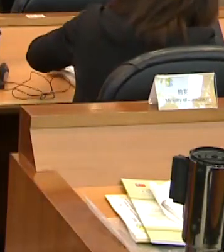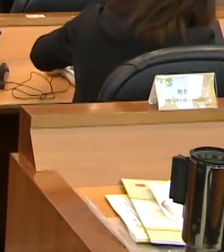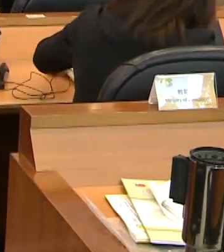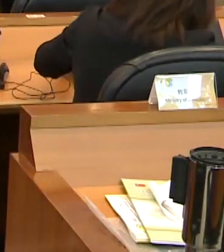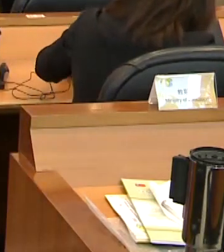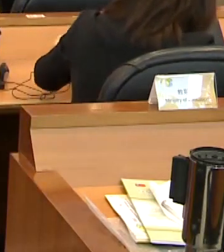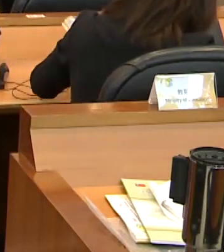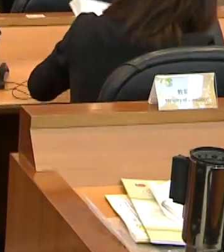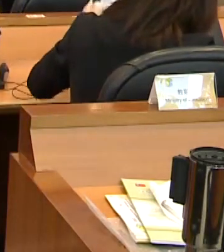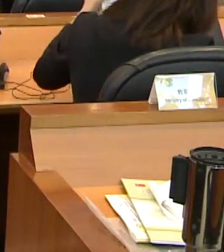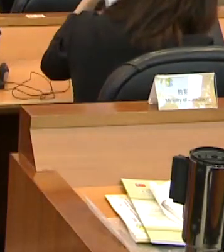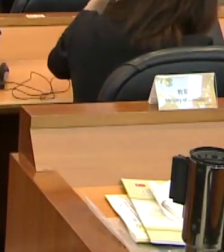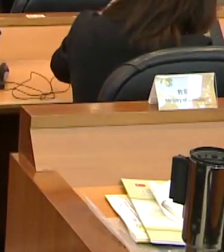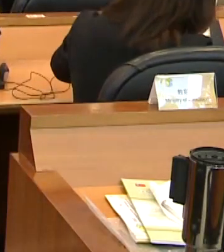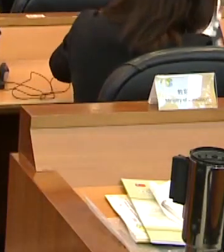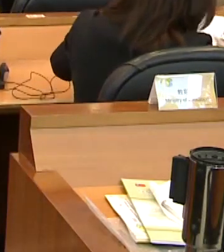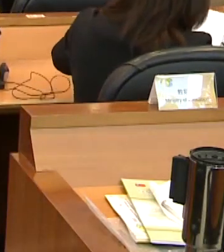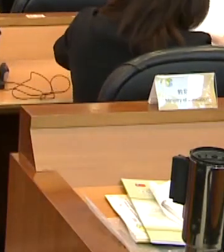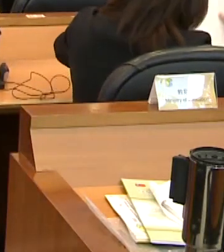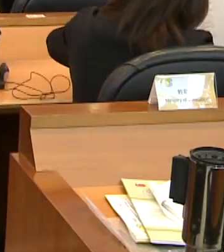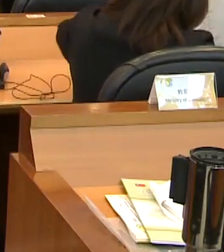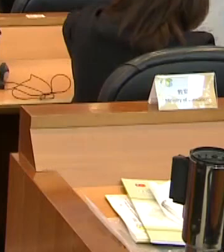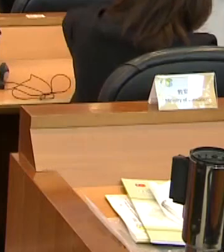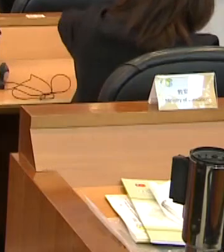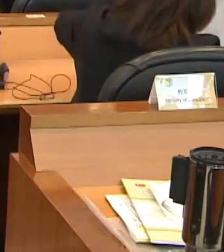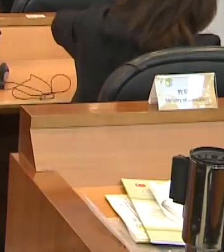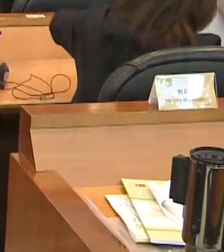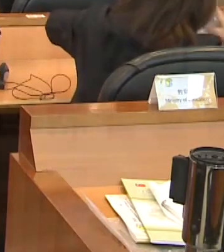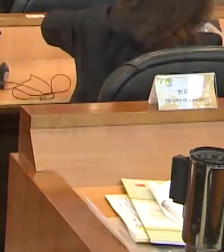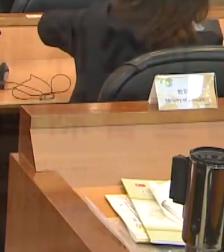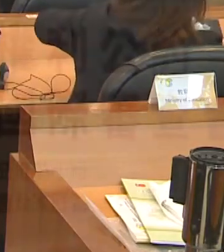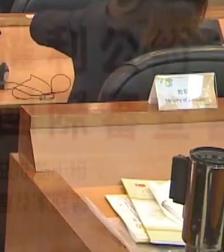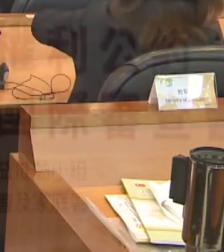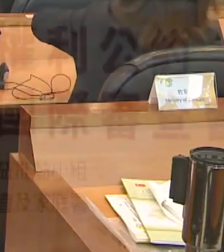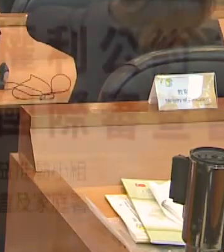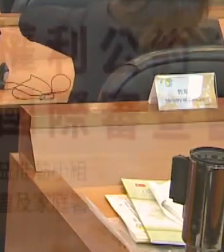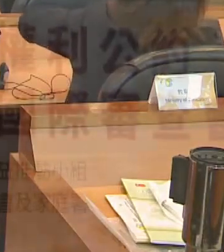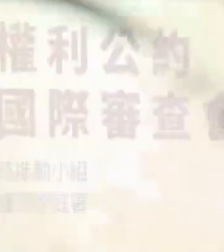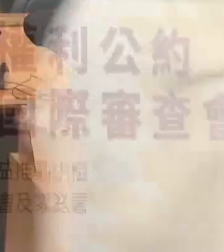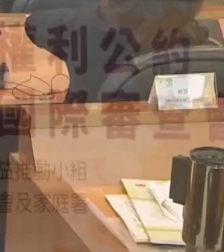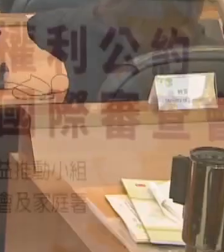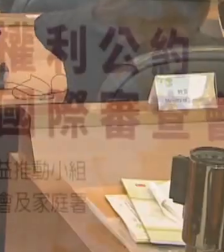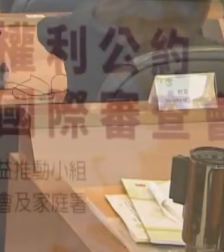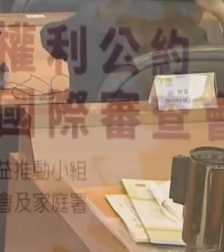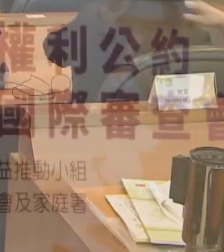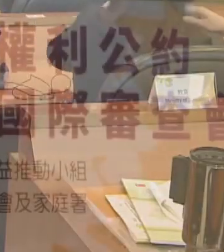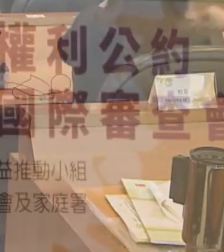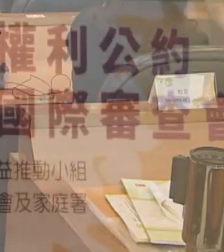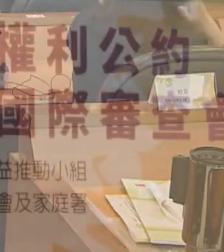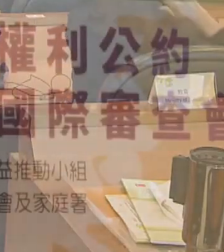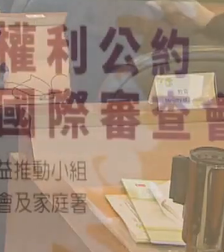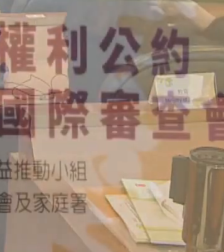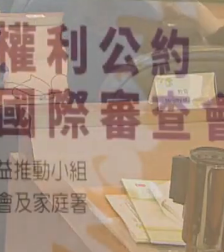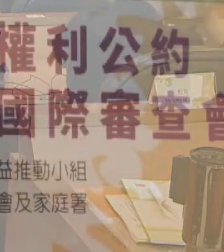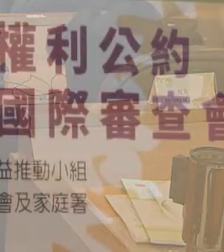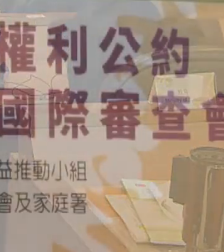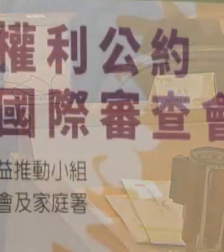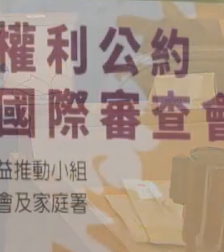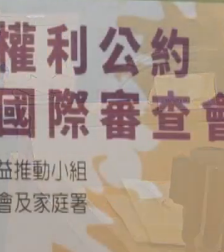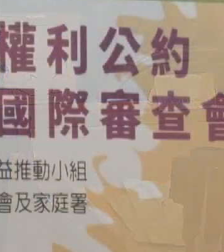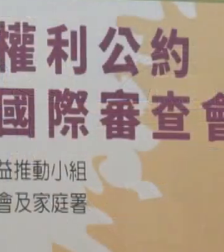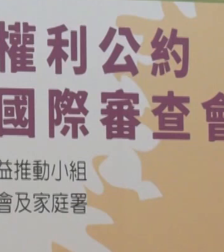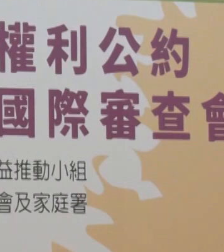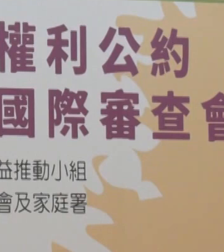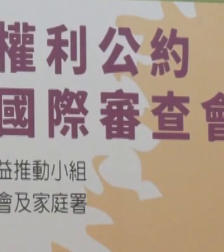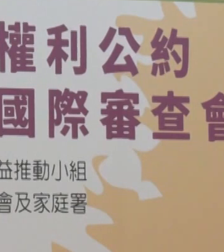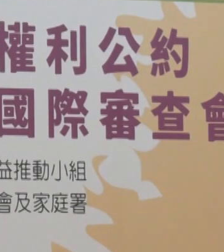用，并留在现场享用。我们将在1点半进行清场。那请各位离开时注意您